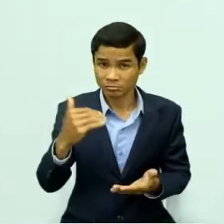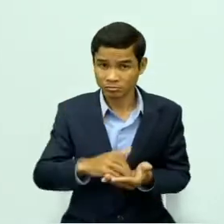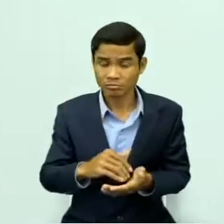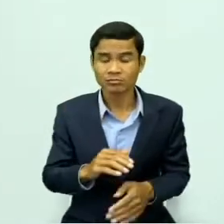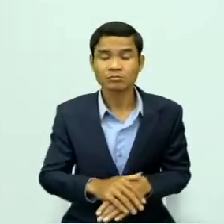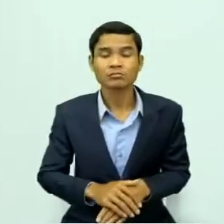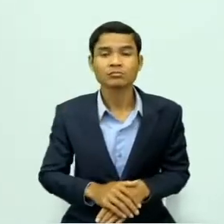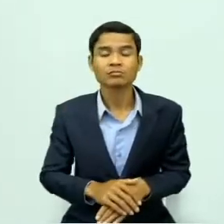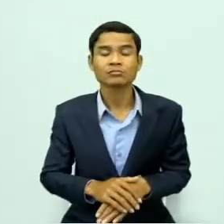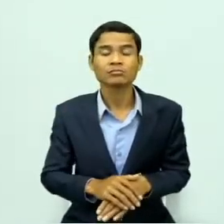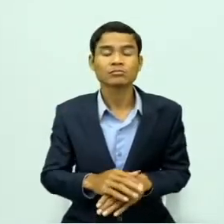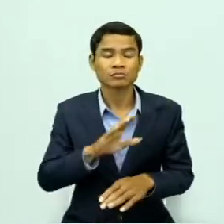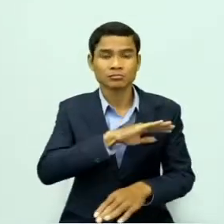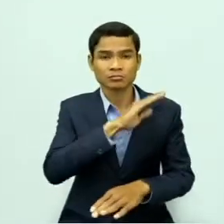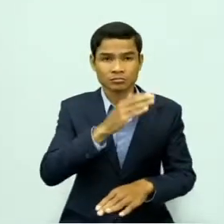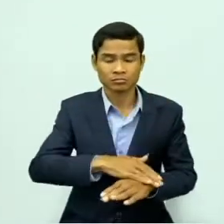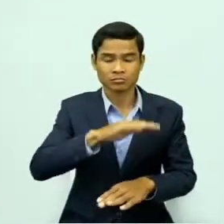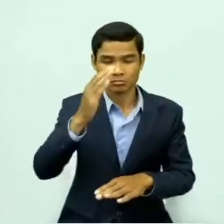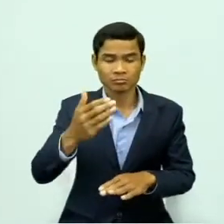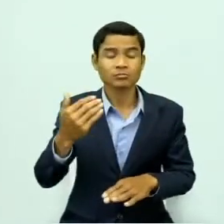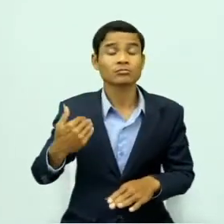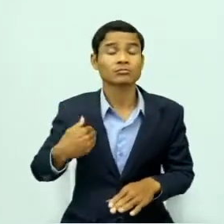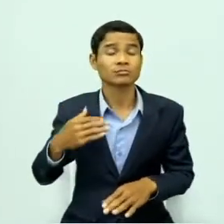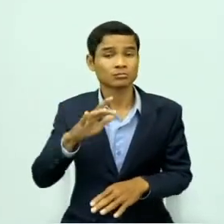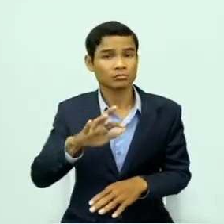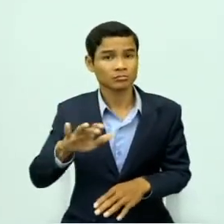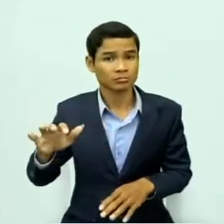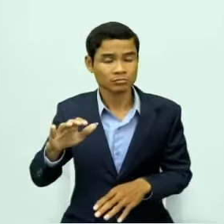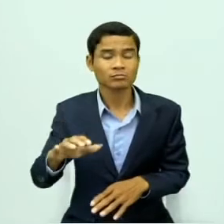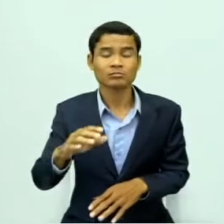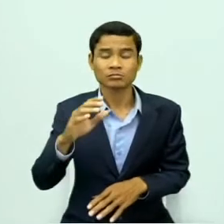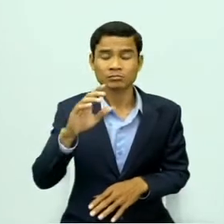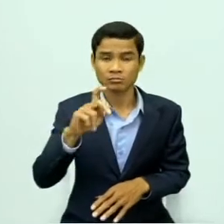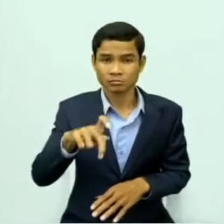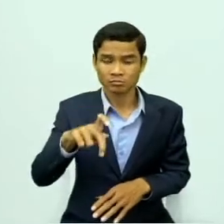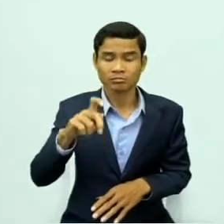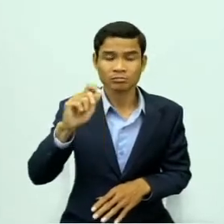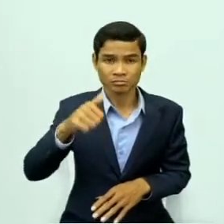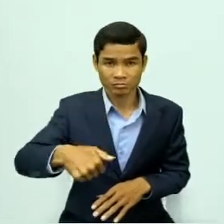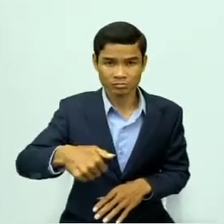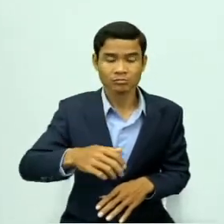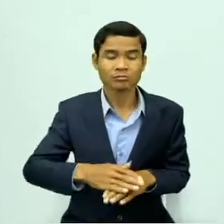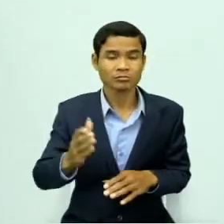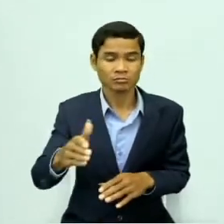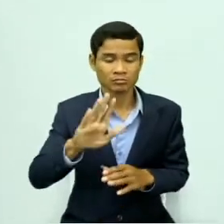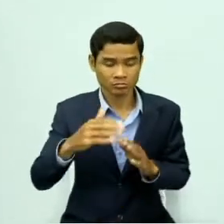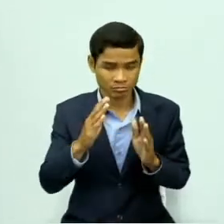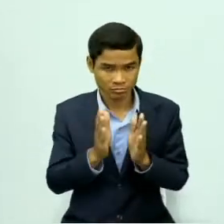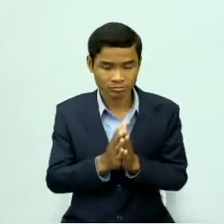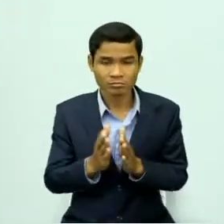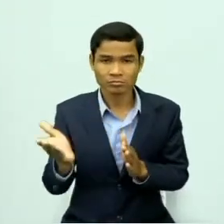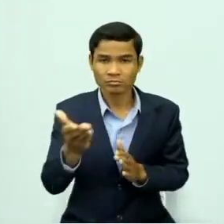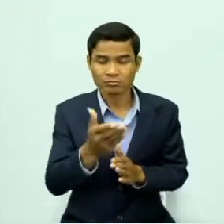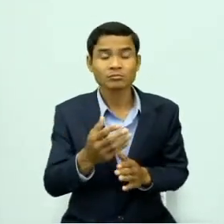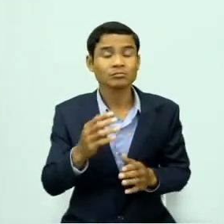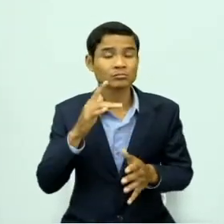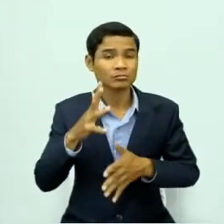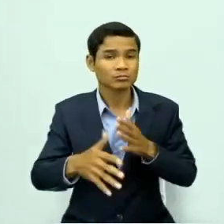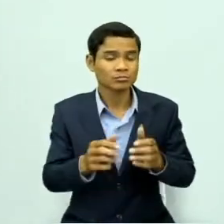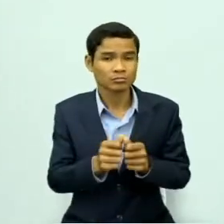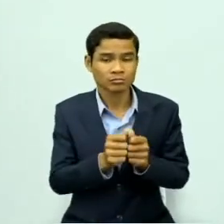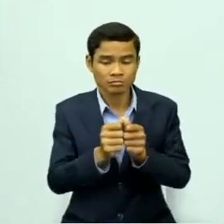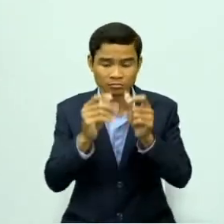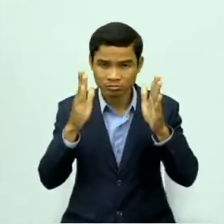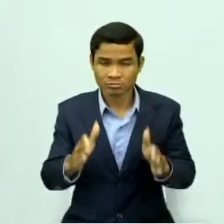tiết bị nấm miến sâu đám phần chài lời con cho rung bằng lời sâu chì mùi nạc